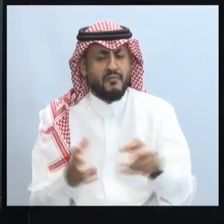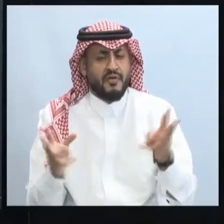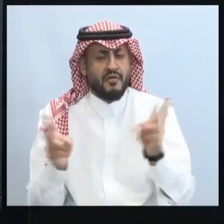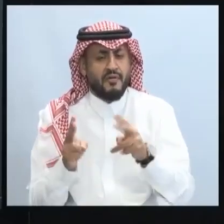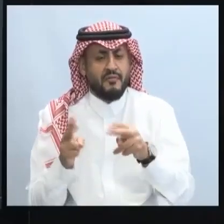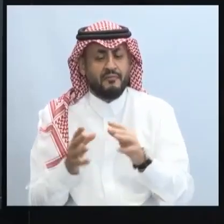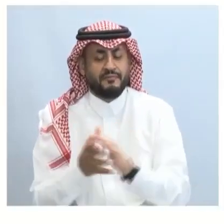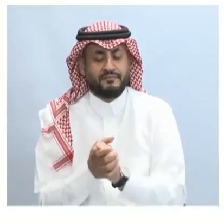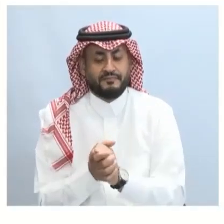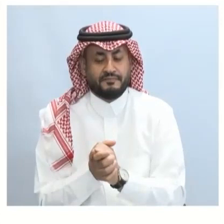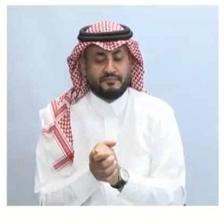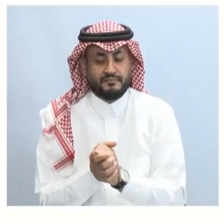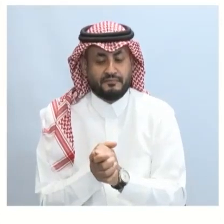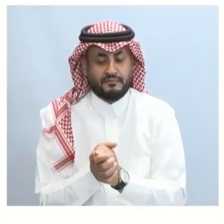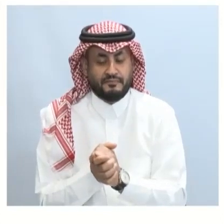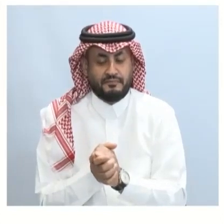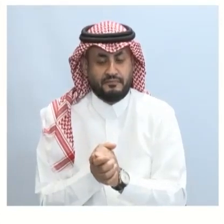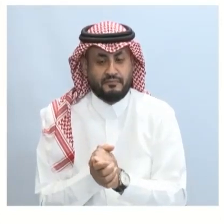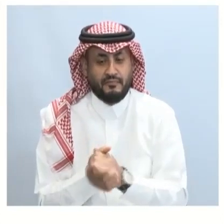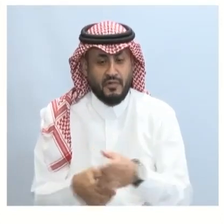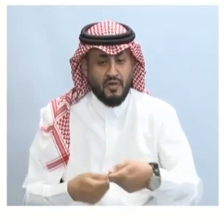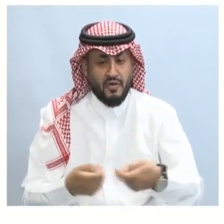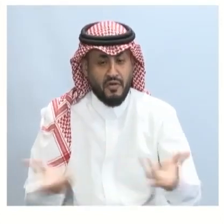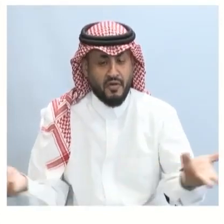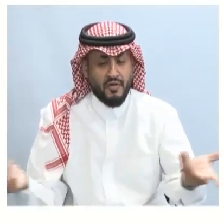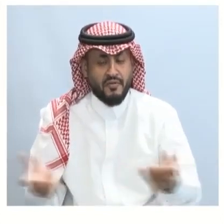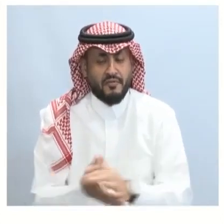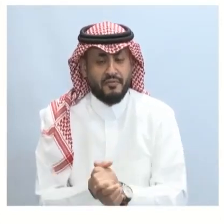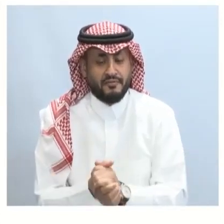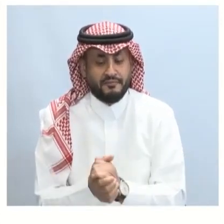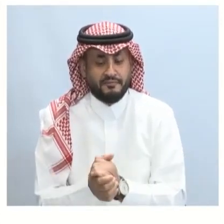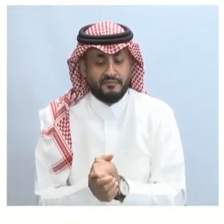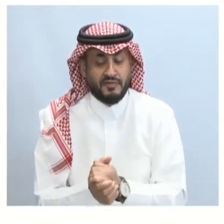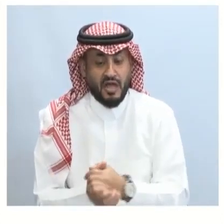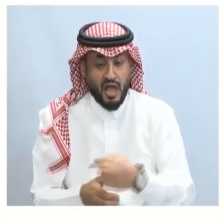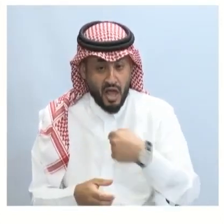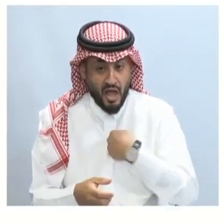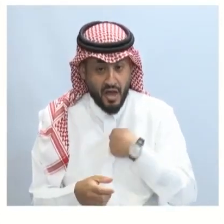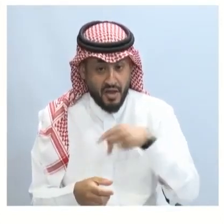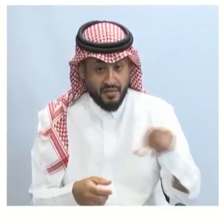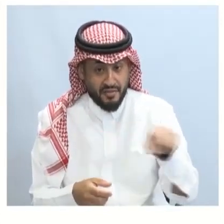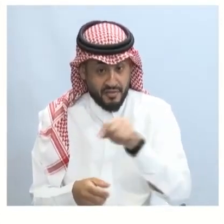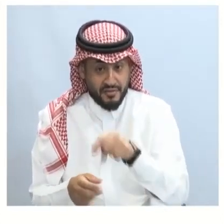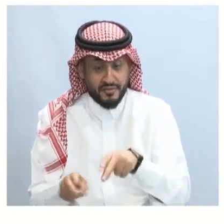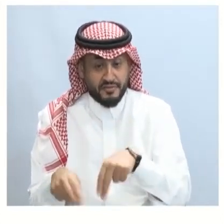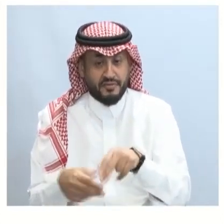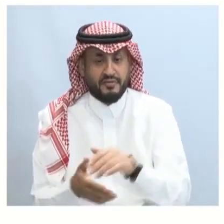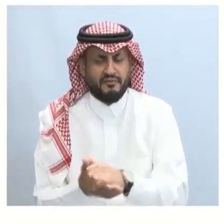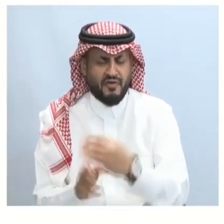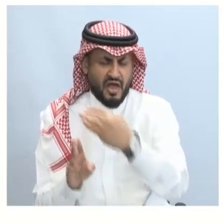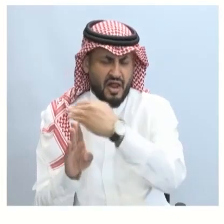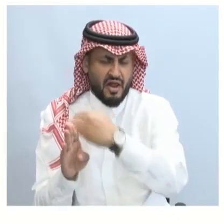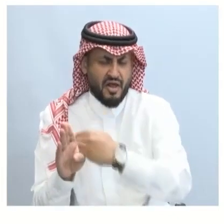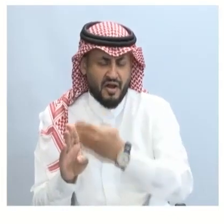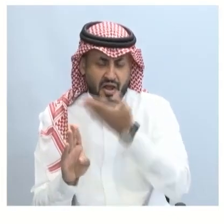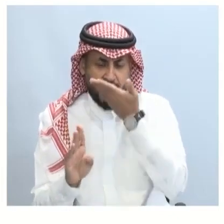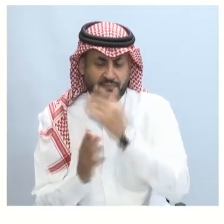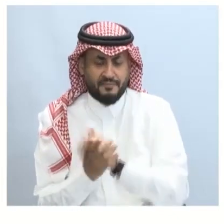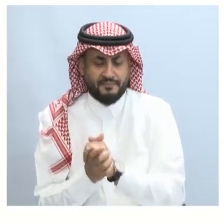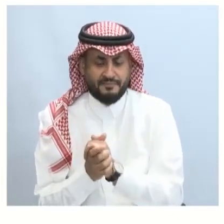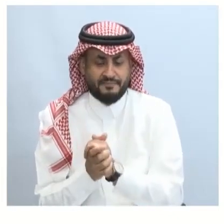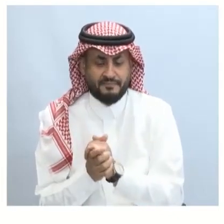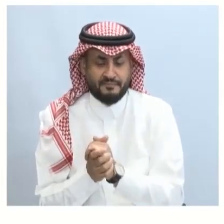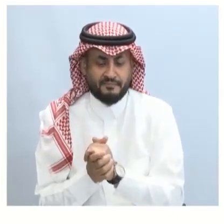الناس اذا بث الوعي ونشره بين الناس ان اكون انا قدوه لغيري في الاقتصاد في استخدام الماء